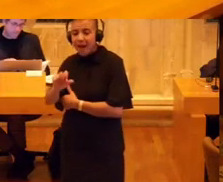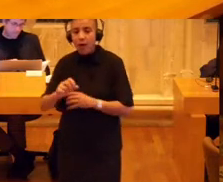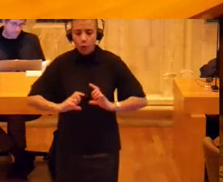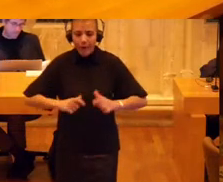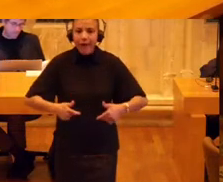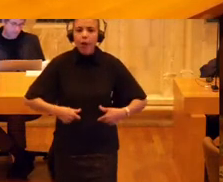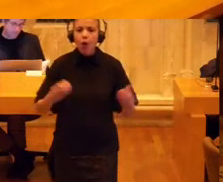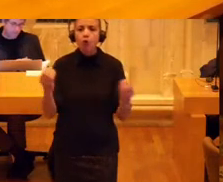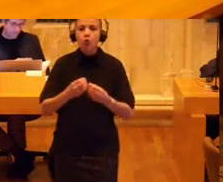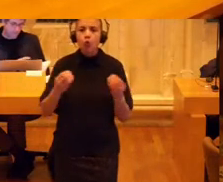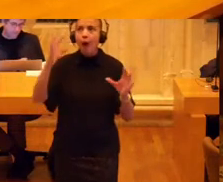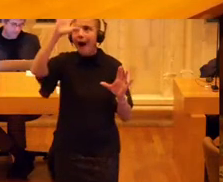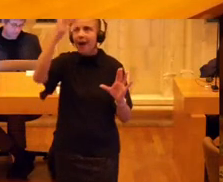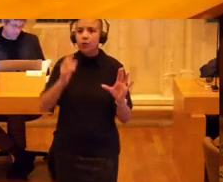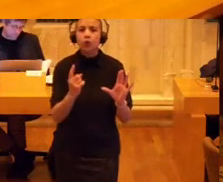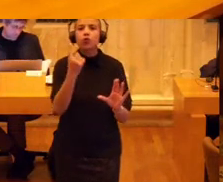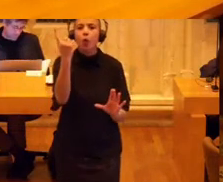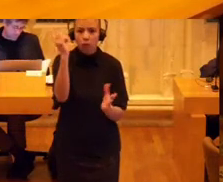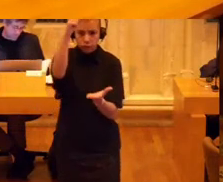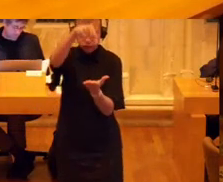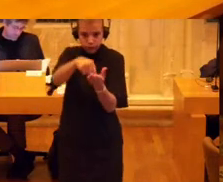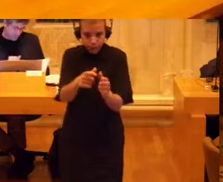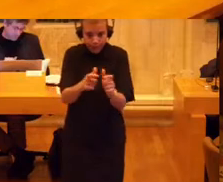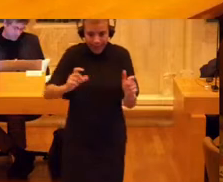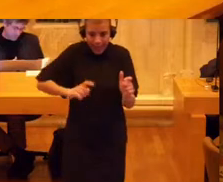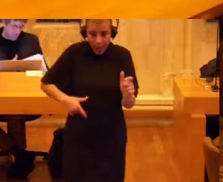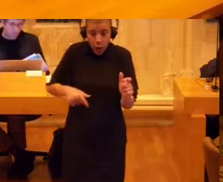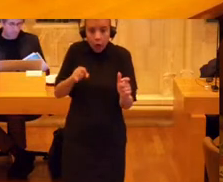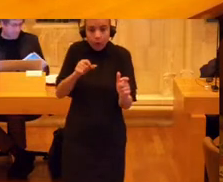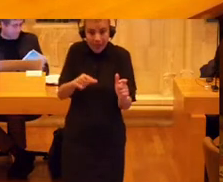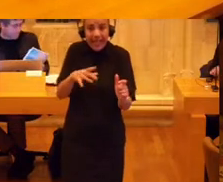c'est sinon de l'action culturelle de terrain?